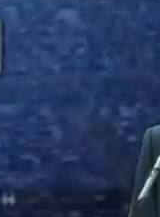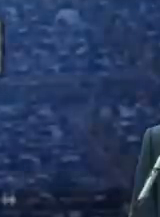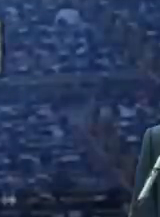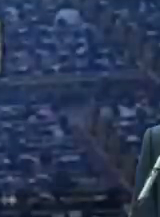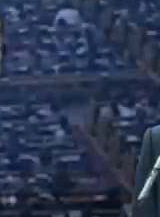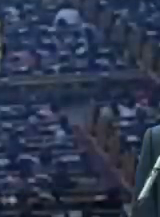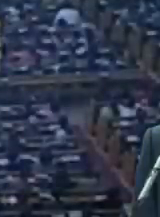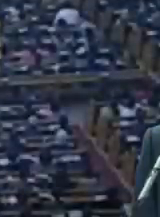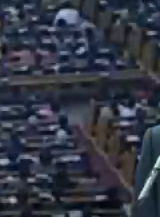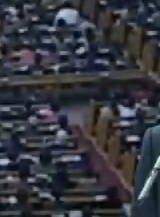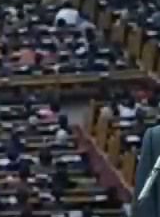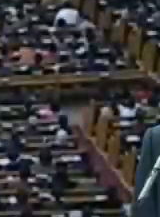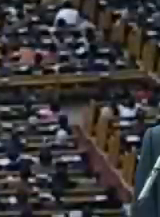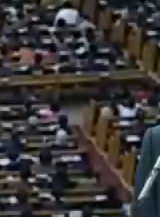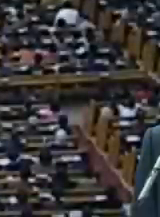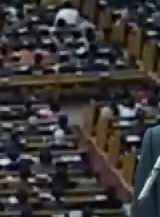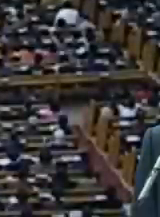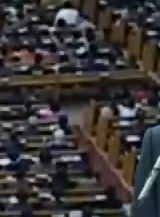아멘.